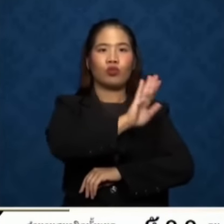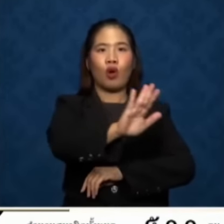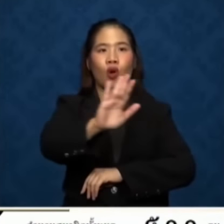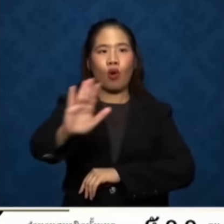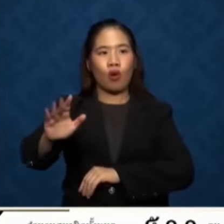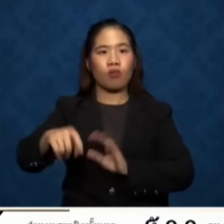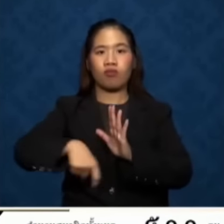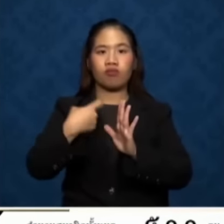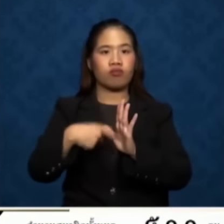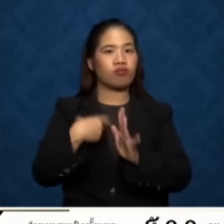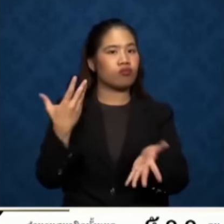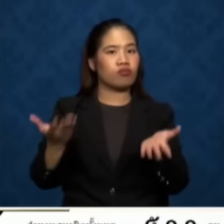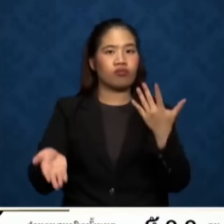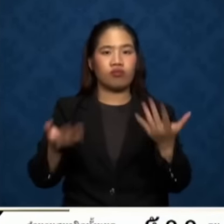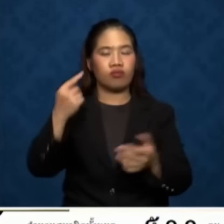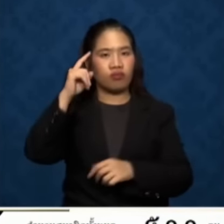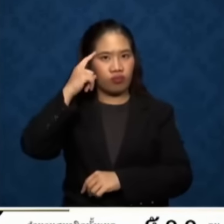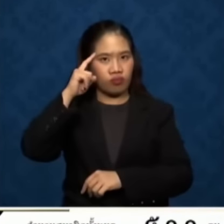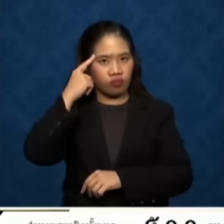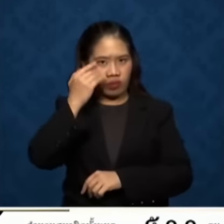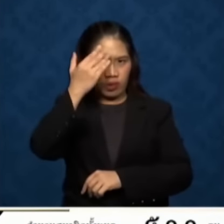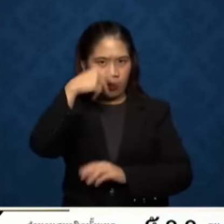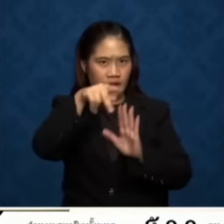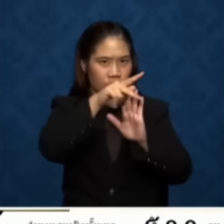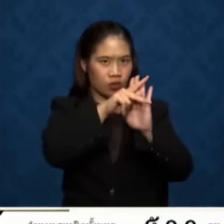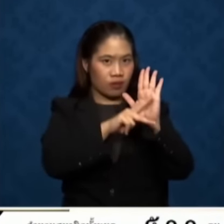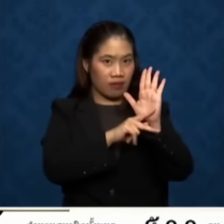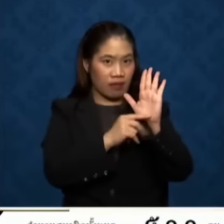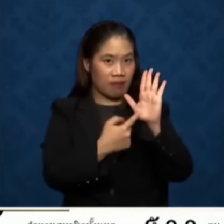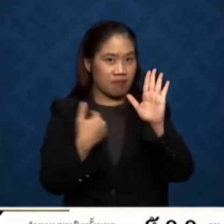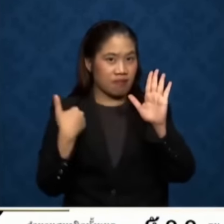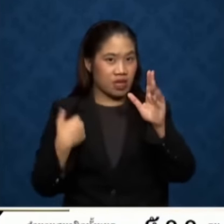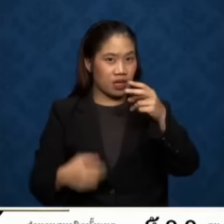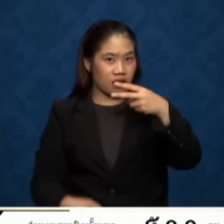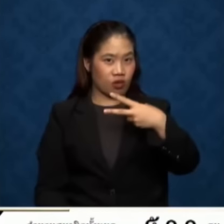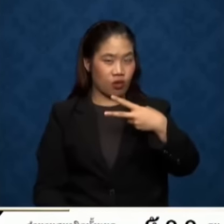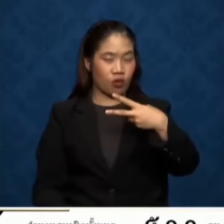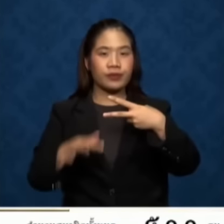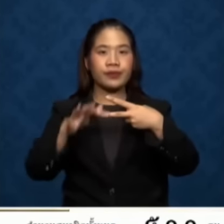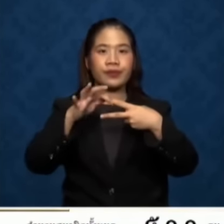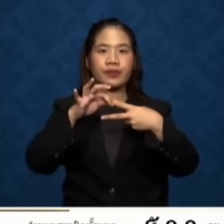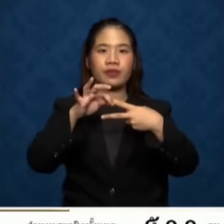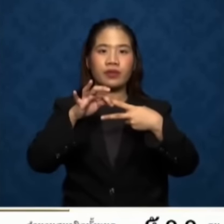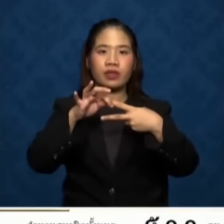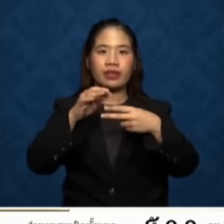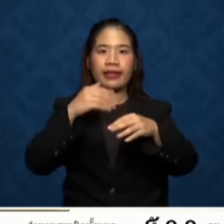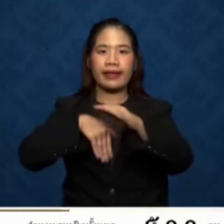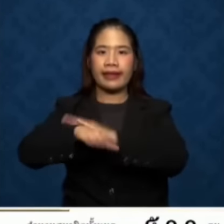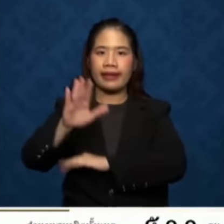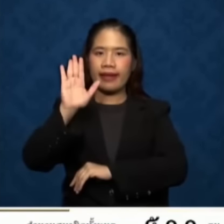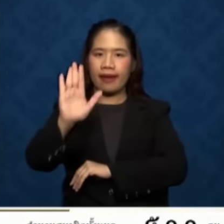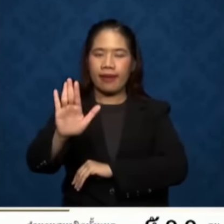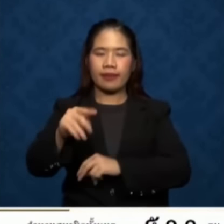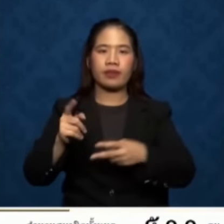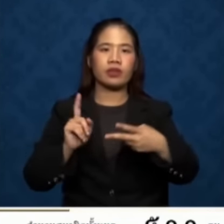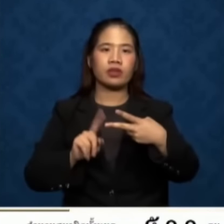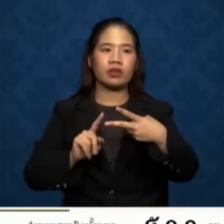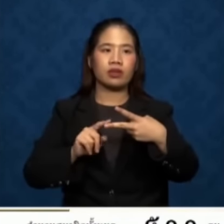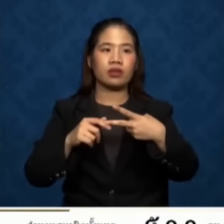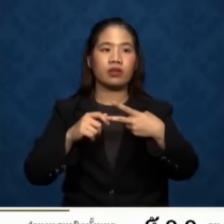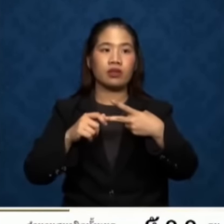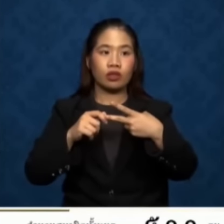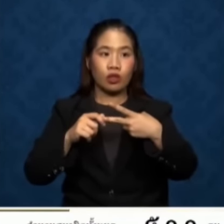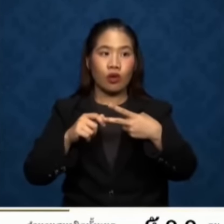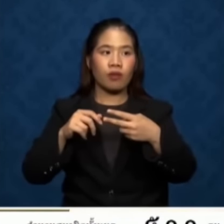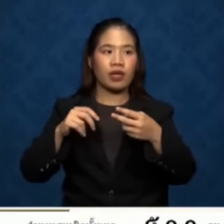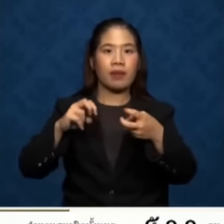เหตุผลอย่างไรไม่ทราบเพราะในกฎหมายราชทัณฑ์มีแค่สองเรื่องเรื่องที่หนึ่งไม่ให้หนีเรื่องที่สองไม่ให้ไปก่อเห